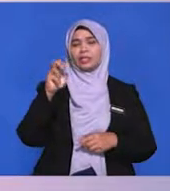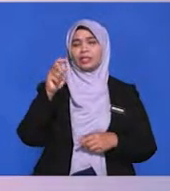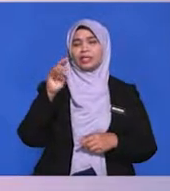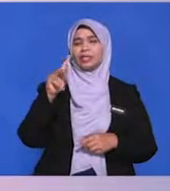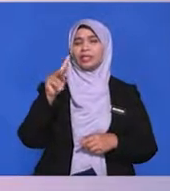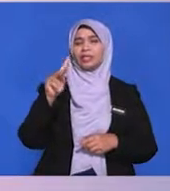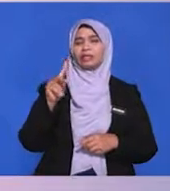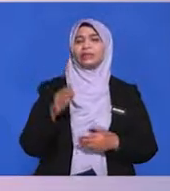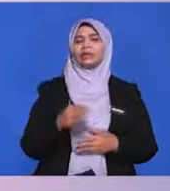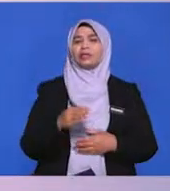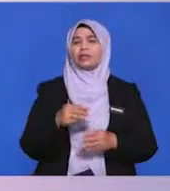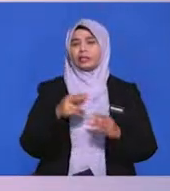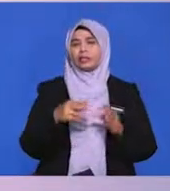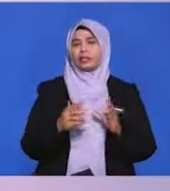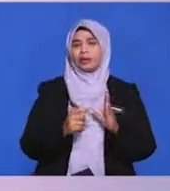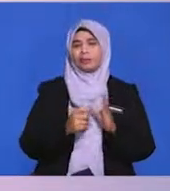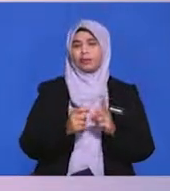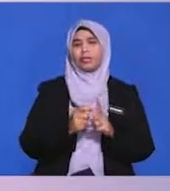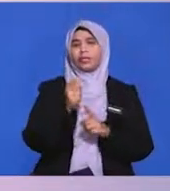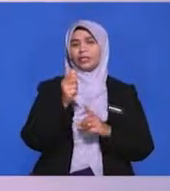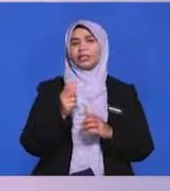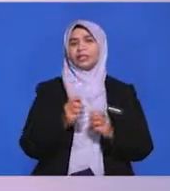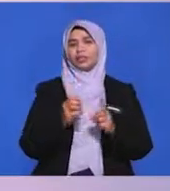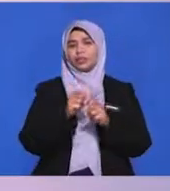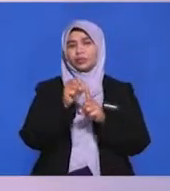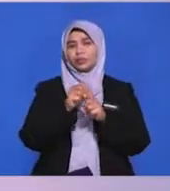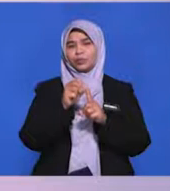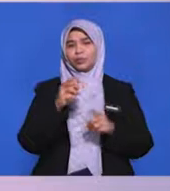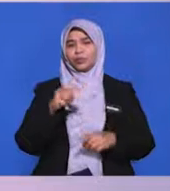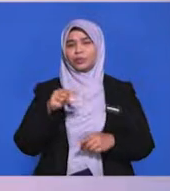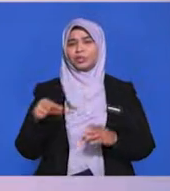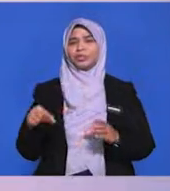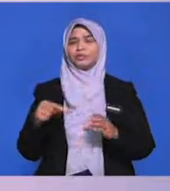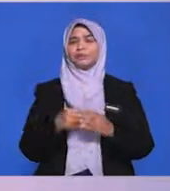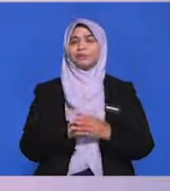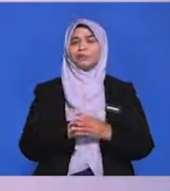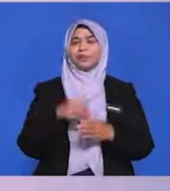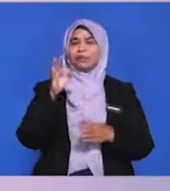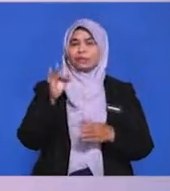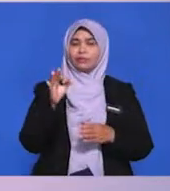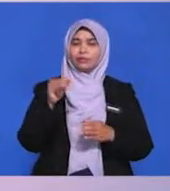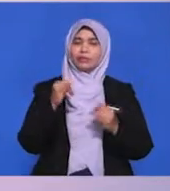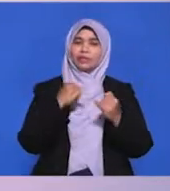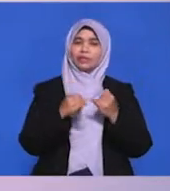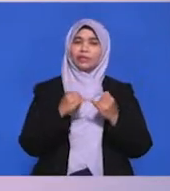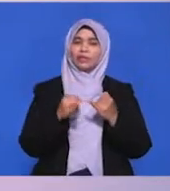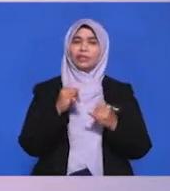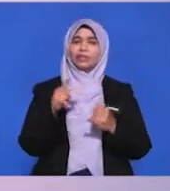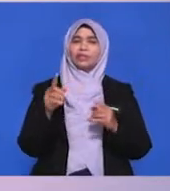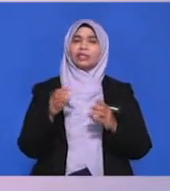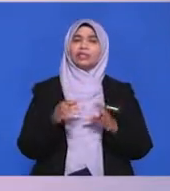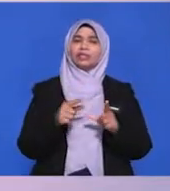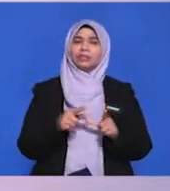suhu disukai dalam unit Kelvin faktor yang takhir ialah isi